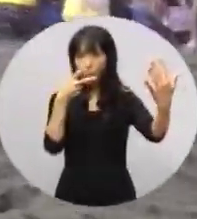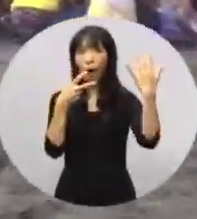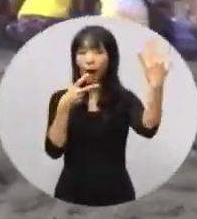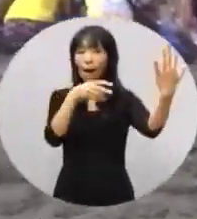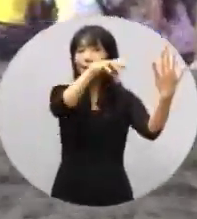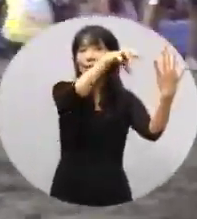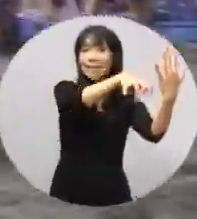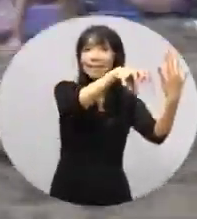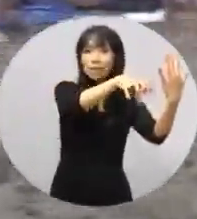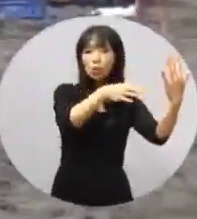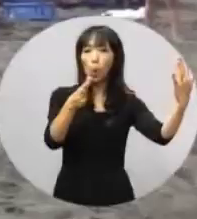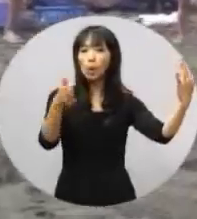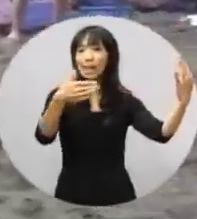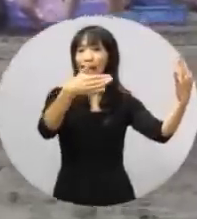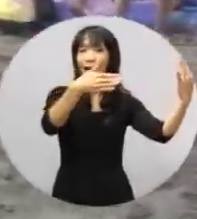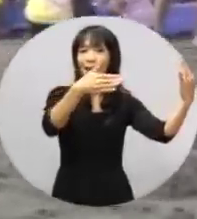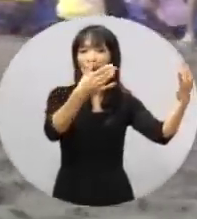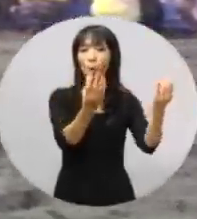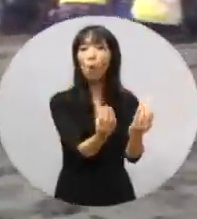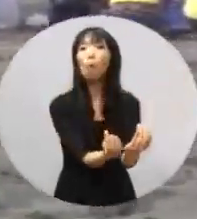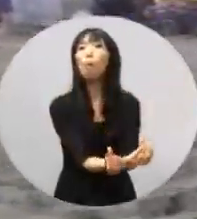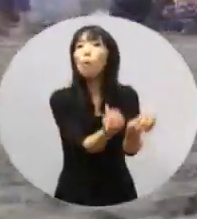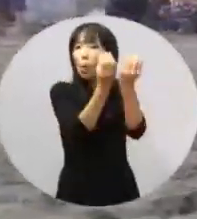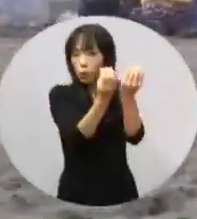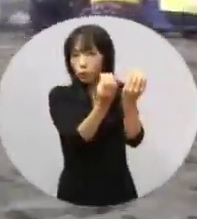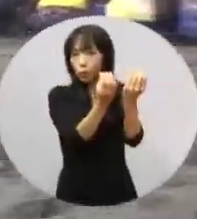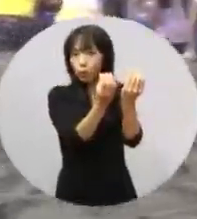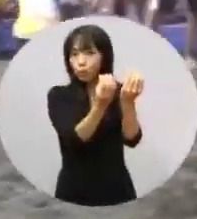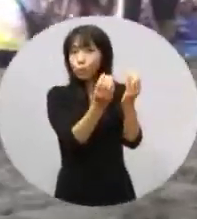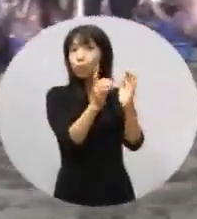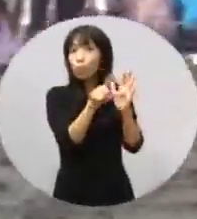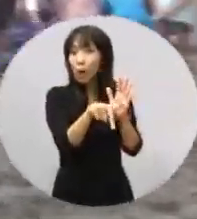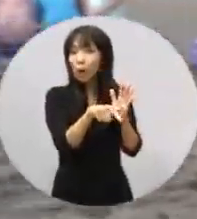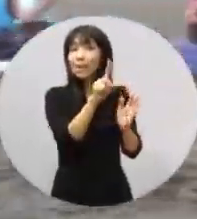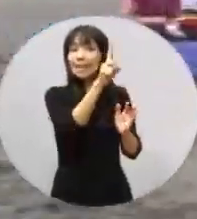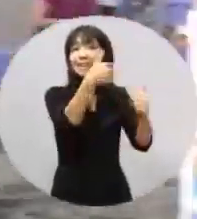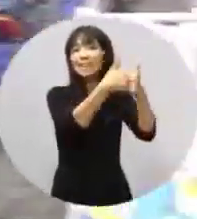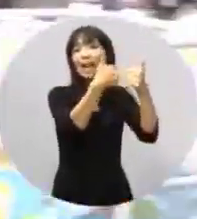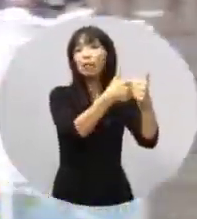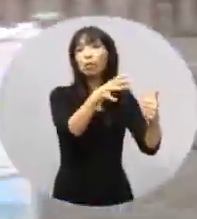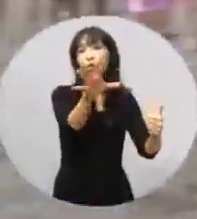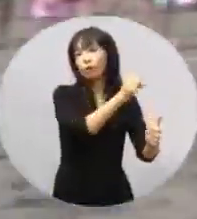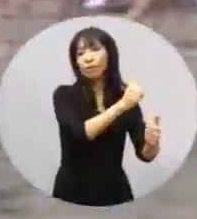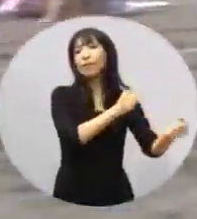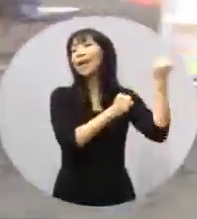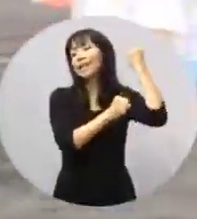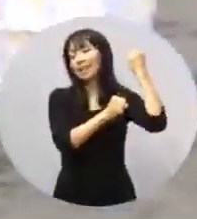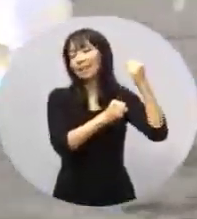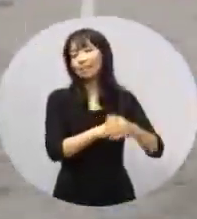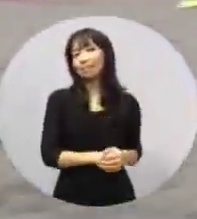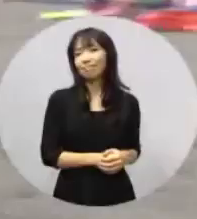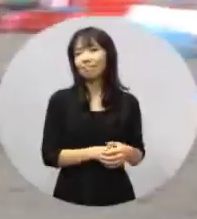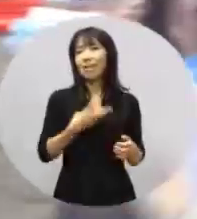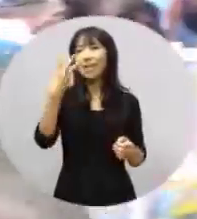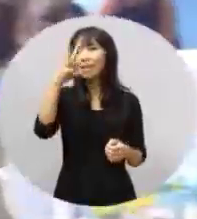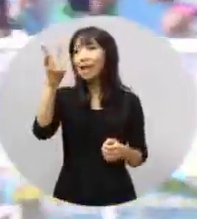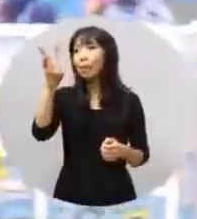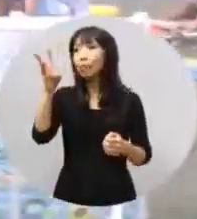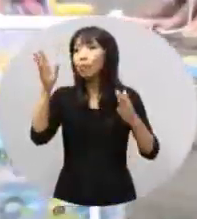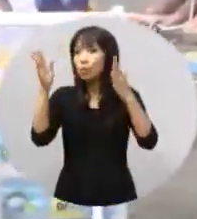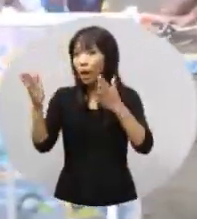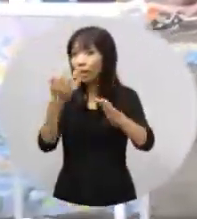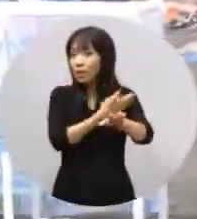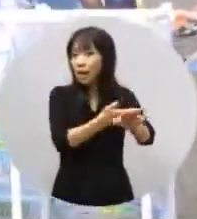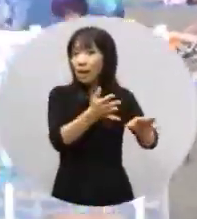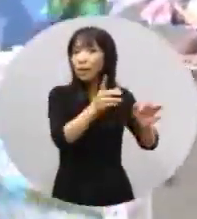陣地のシャツの人形を持ち上げた場合1ゲーム勝ちとなります3分経過した場合は